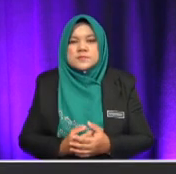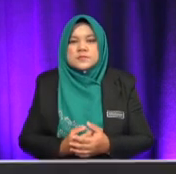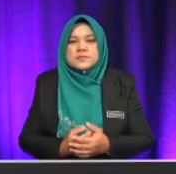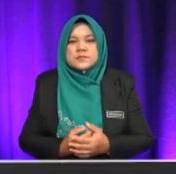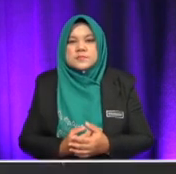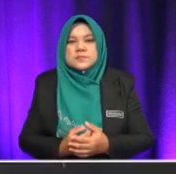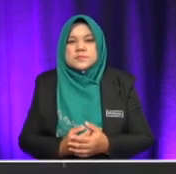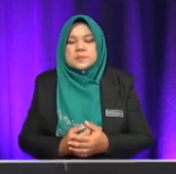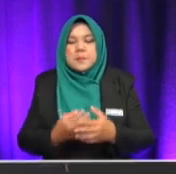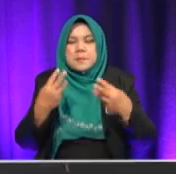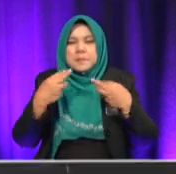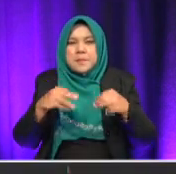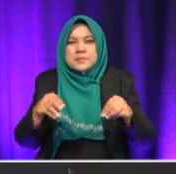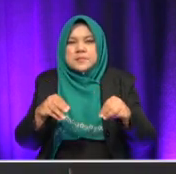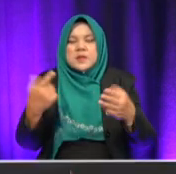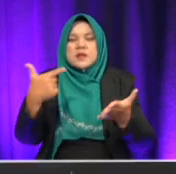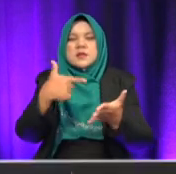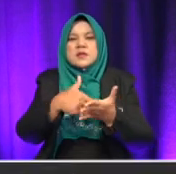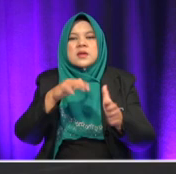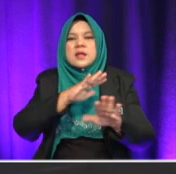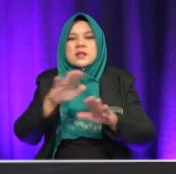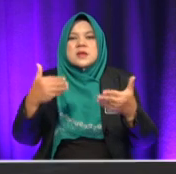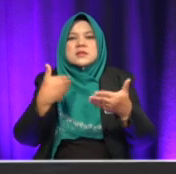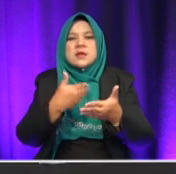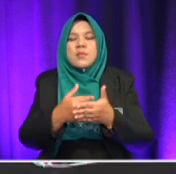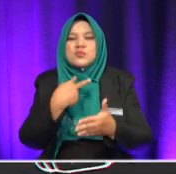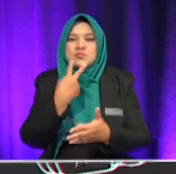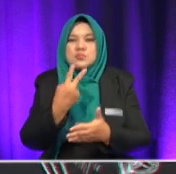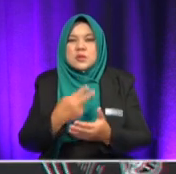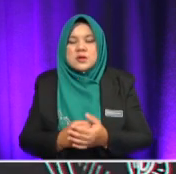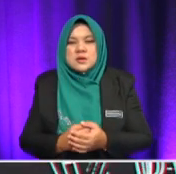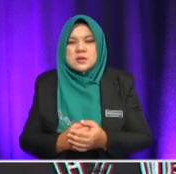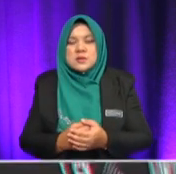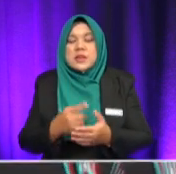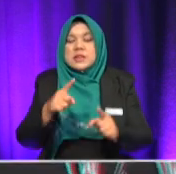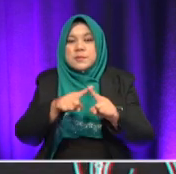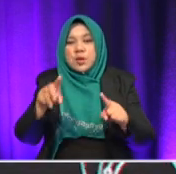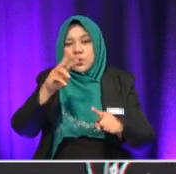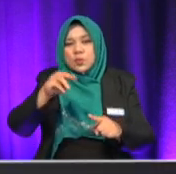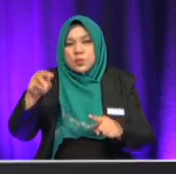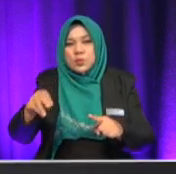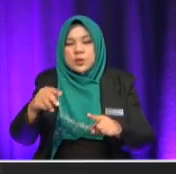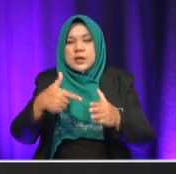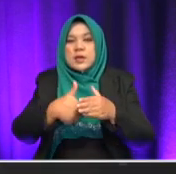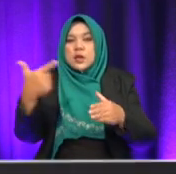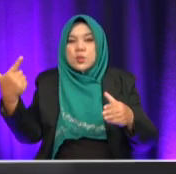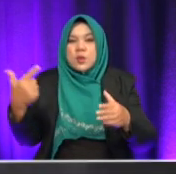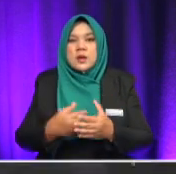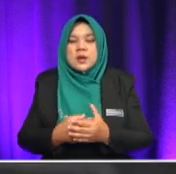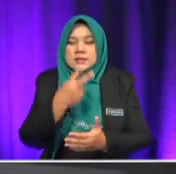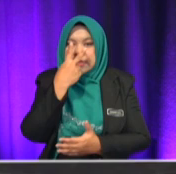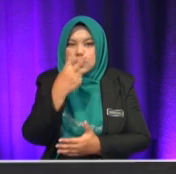masih lagi tak sampai-sampai suara nih mungkin keju tapi anak-anak murid yang berada di luar sedang